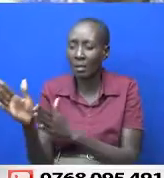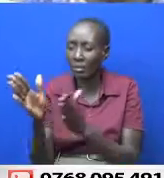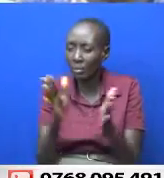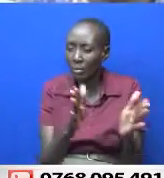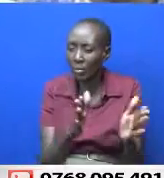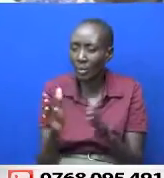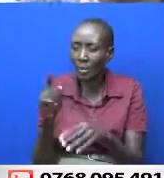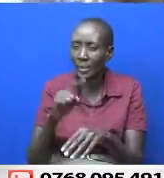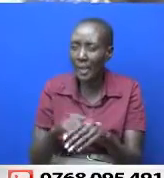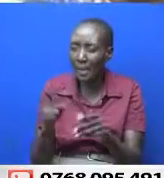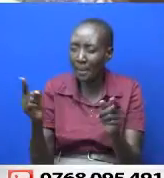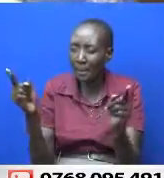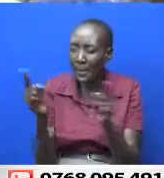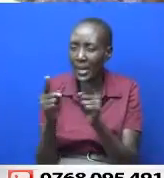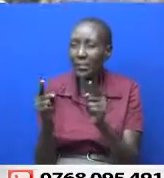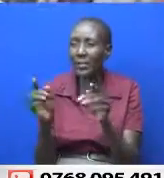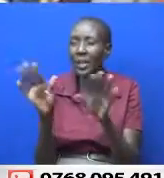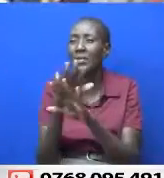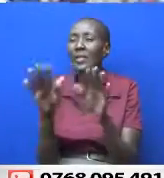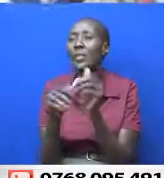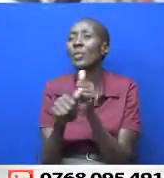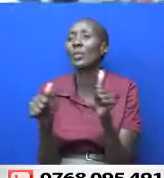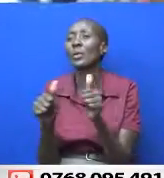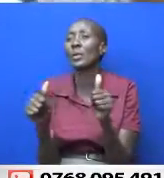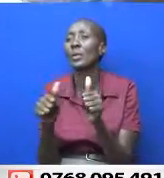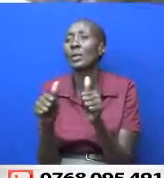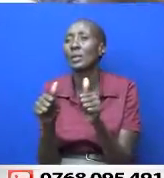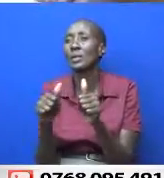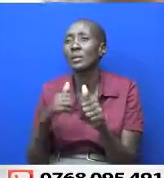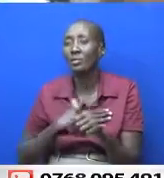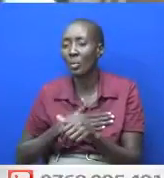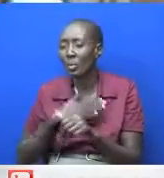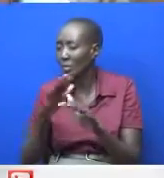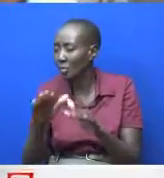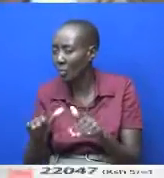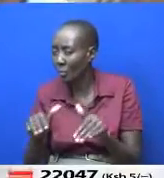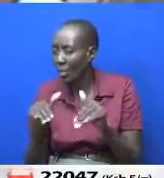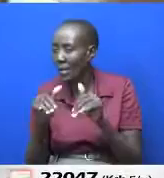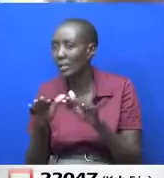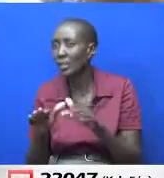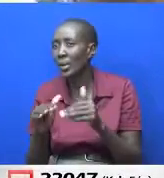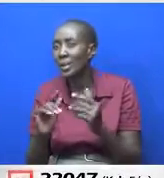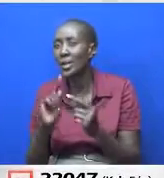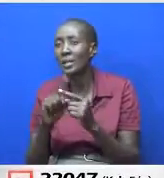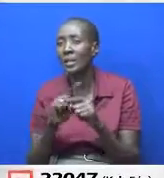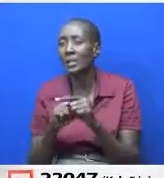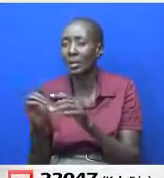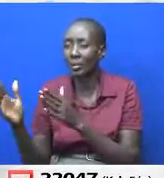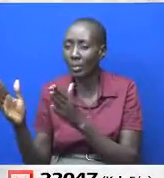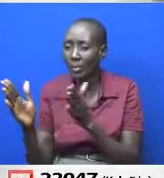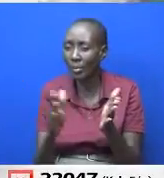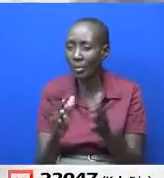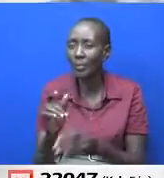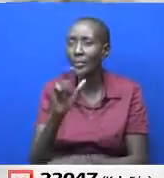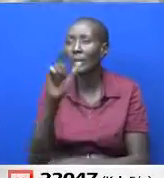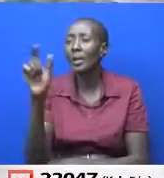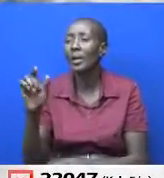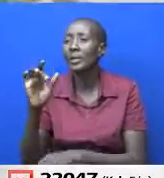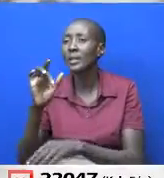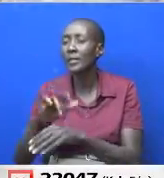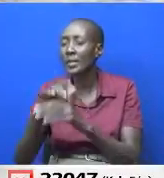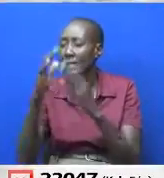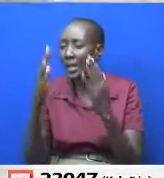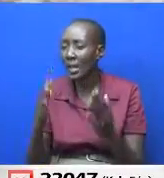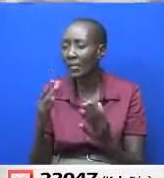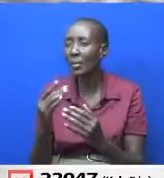muda kidogo inakuta hiyo maji imekuwa kidogo. Na wangojea ipite. Wanangojea saa nyingine mpaka hiyo maji ipite. Maeneo yaliyoathirika sana ni